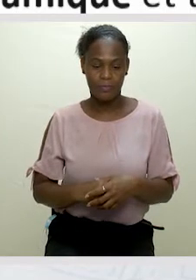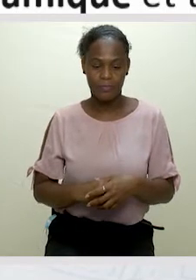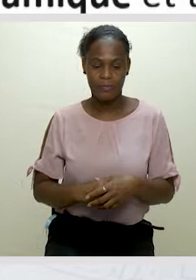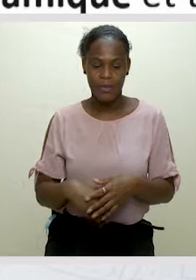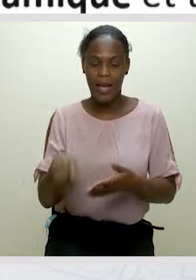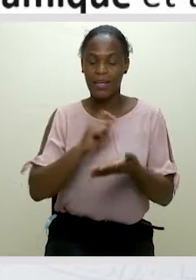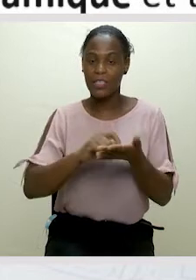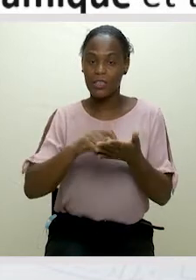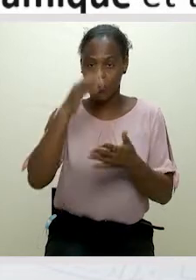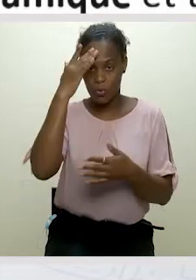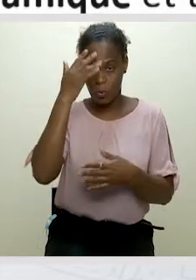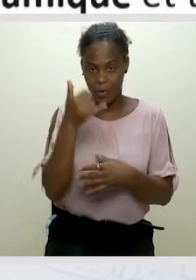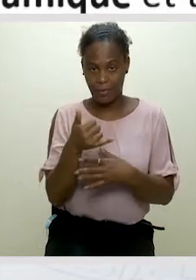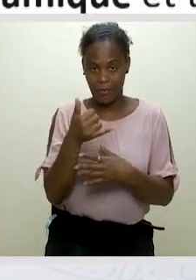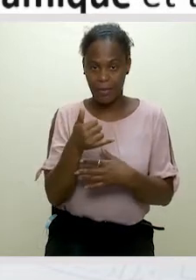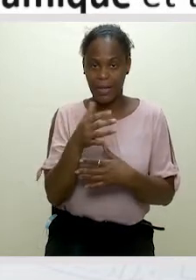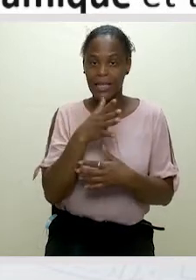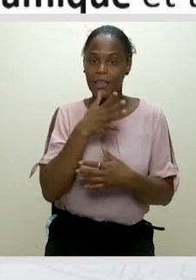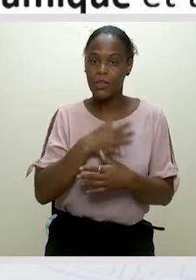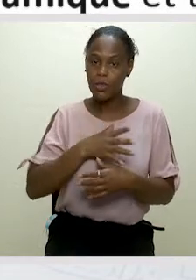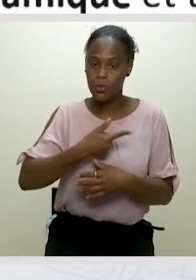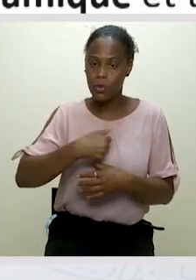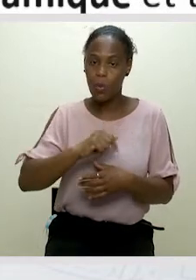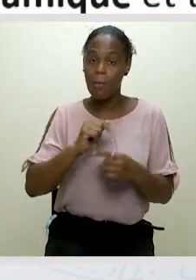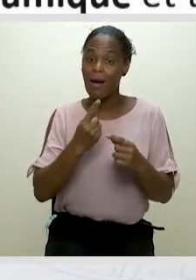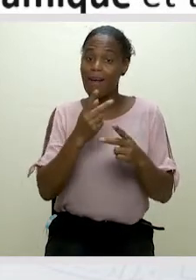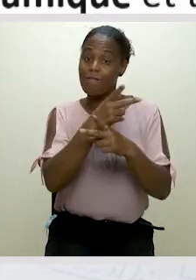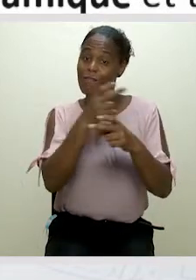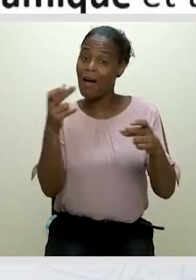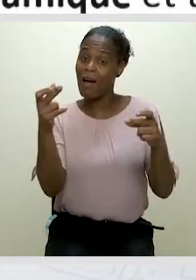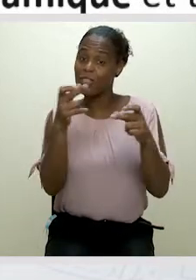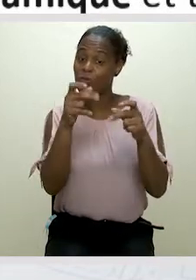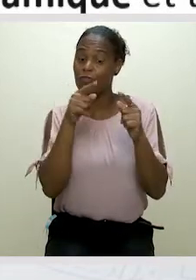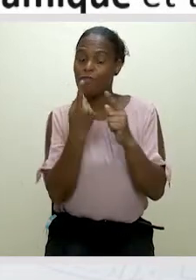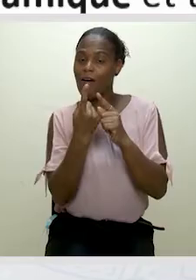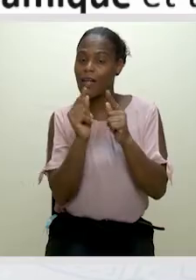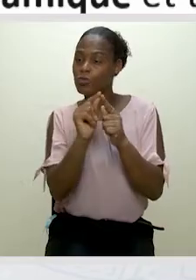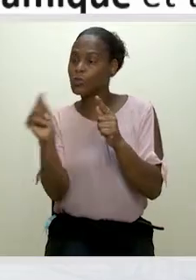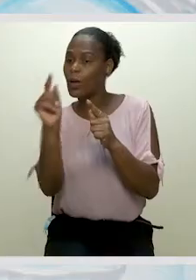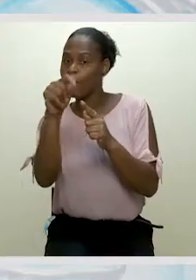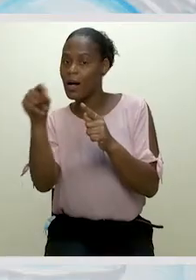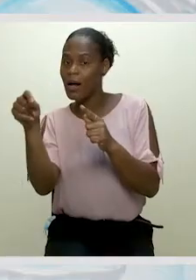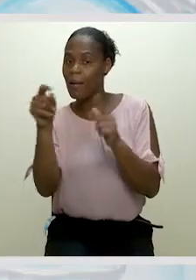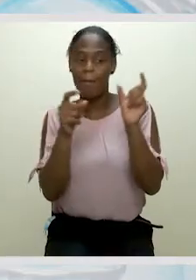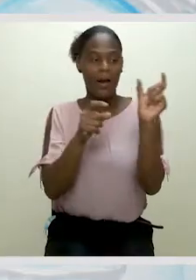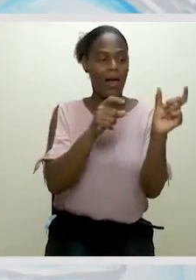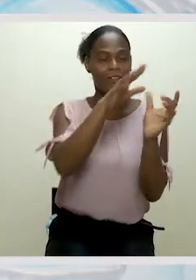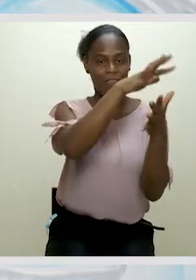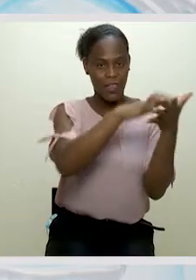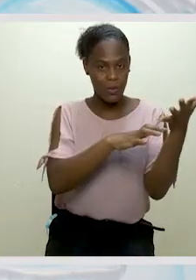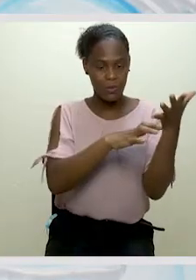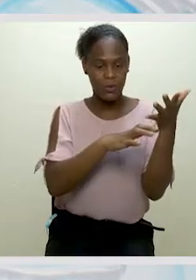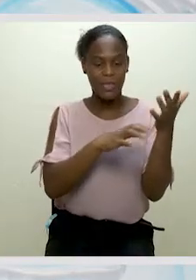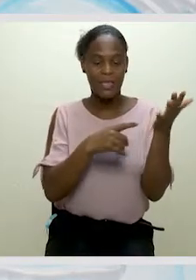L'exercice numéro 2 nous dit de compléter les phrases suivantes avec des mots du texte. Ou seja, vocês